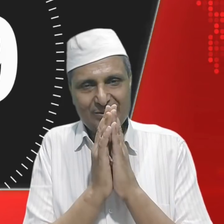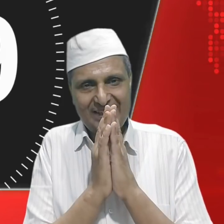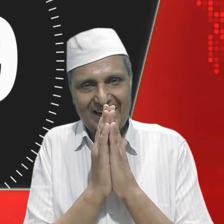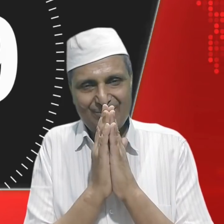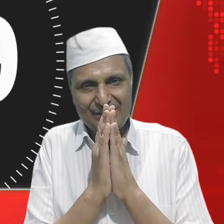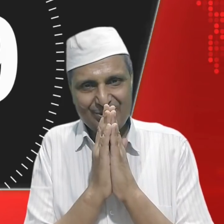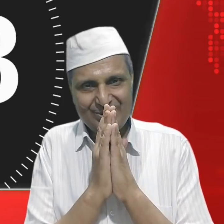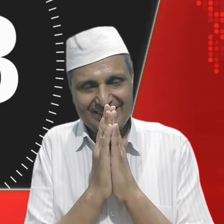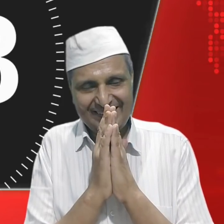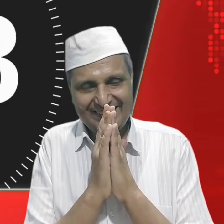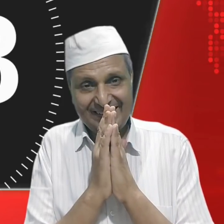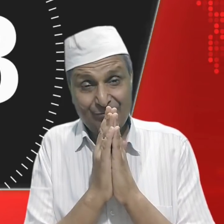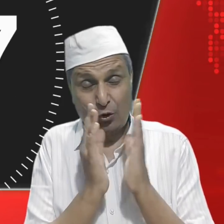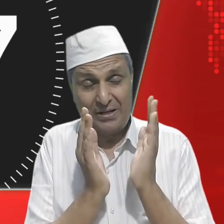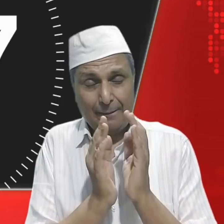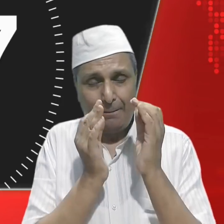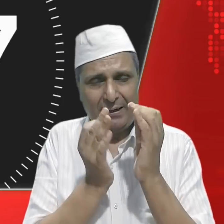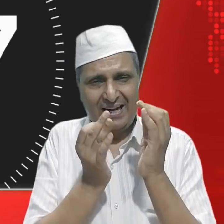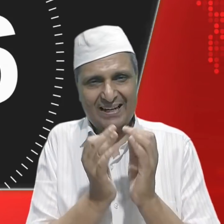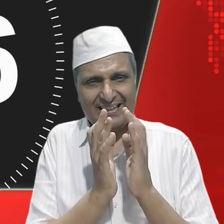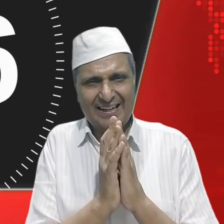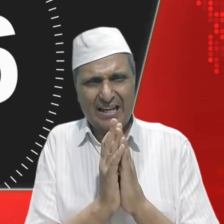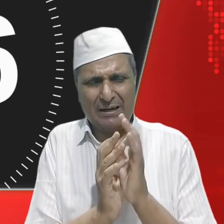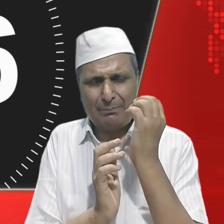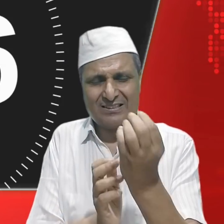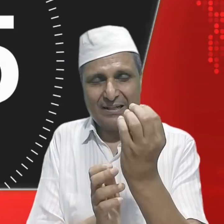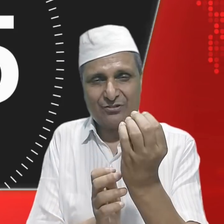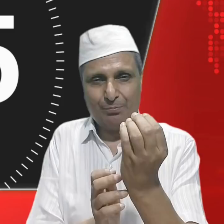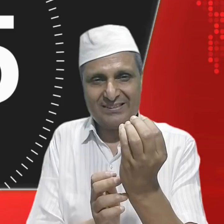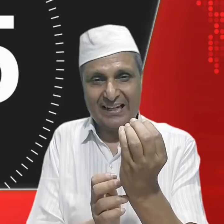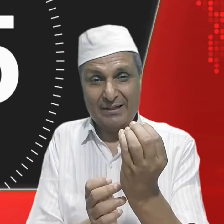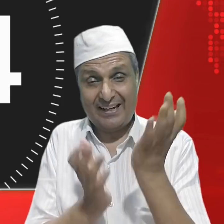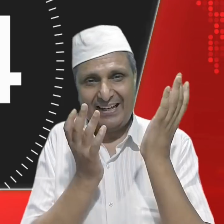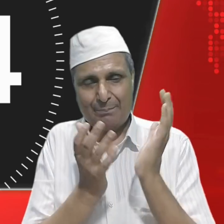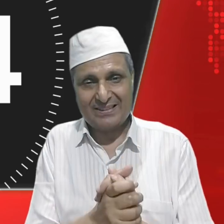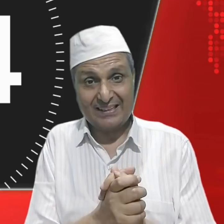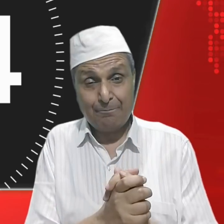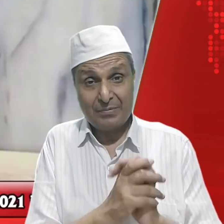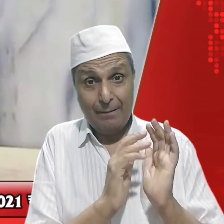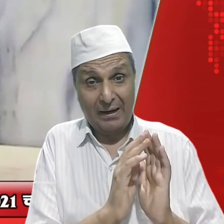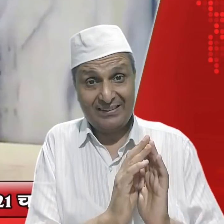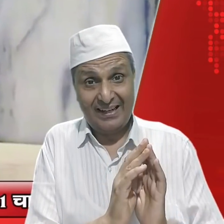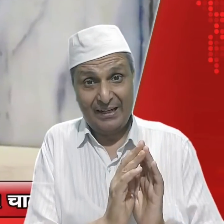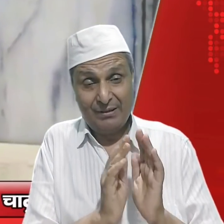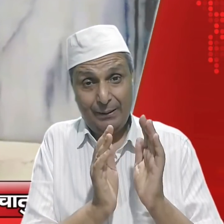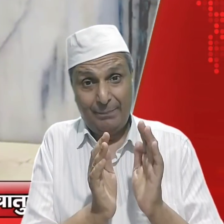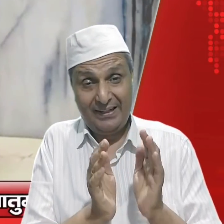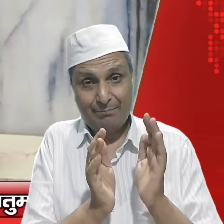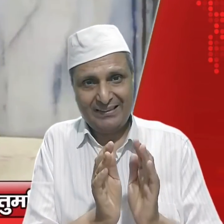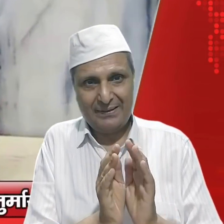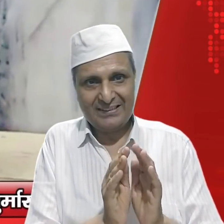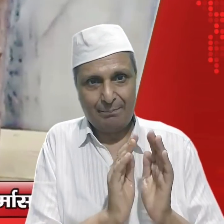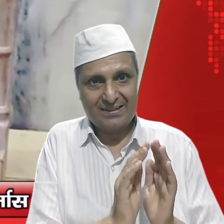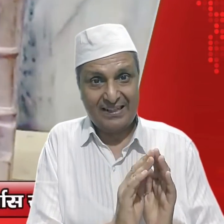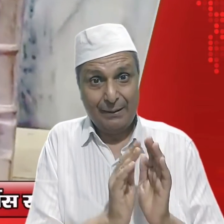महालक्ष्मी की ओर से आप सबको सादर जय जिन। दो मिनट बड़े आनंद की करेंगे बात, बस 120 सेकंड में कर रहे हैं आपके साथ। बात कर रहे हैं हम भिंड